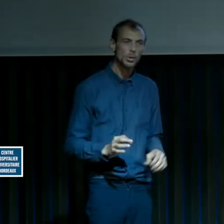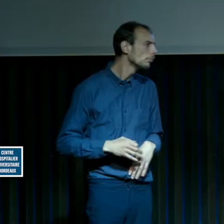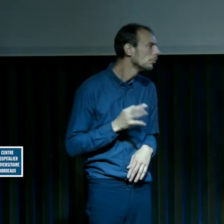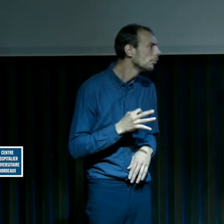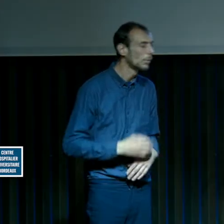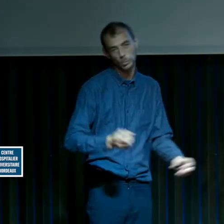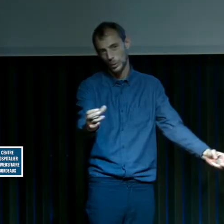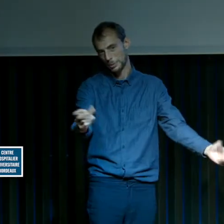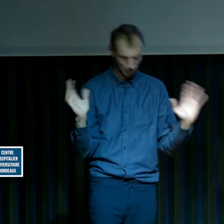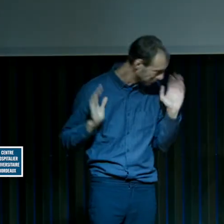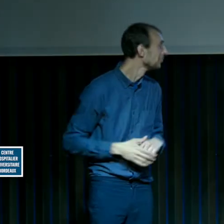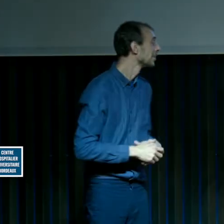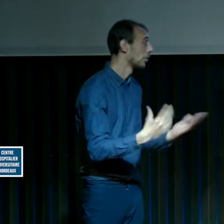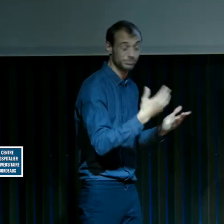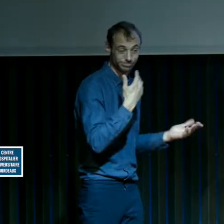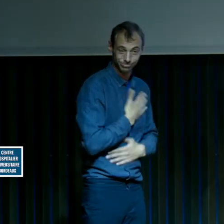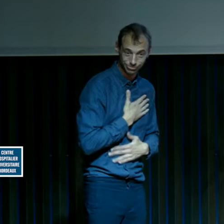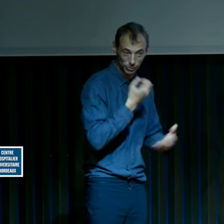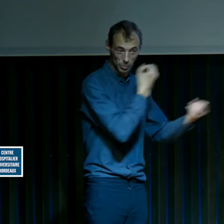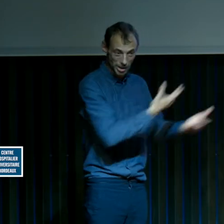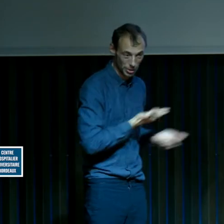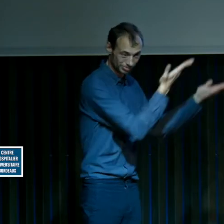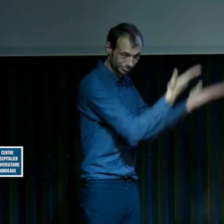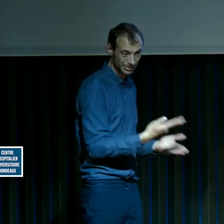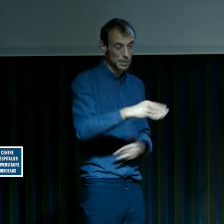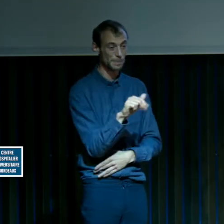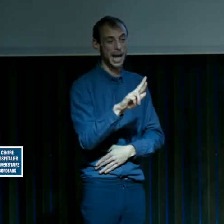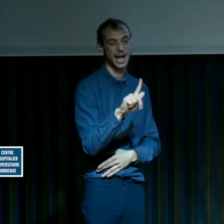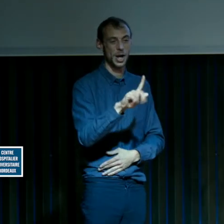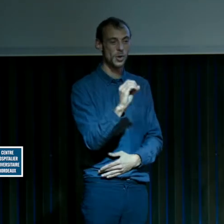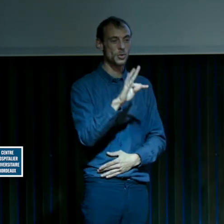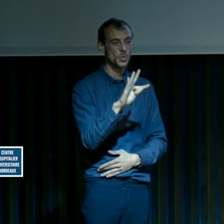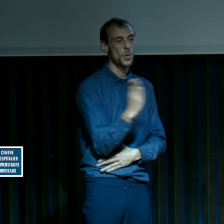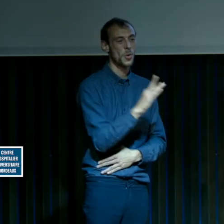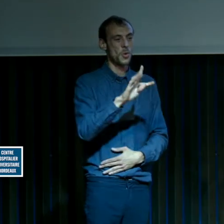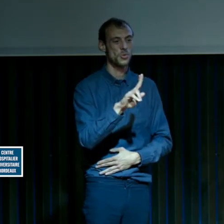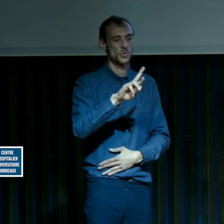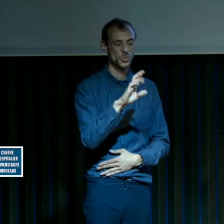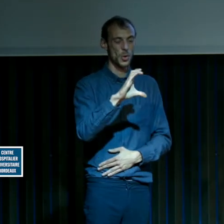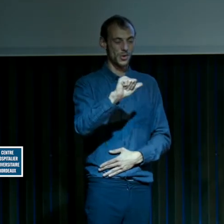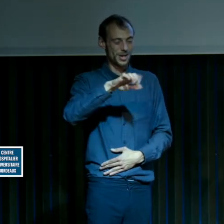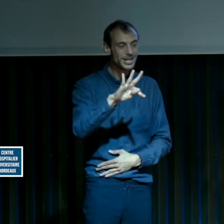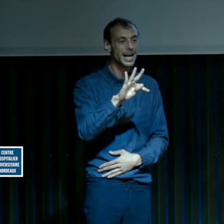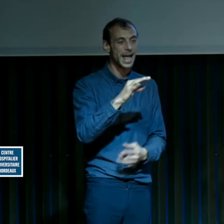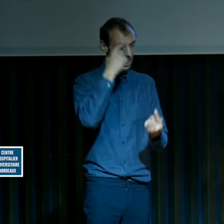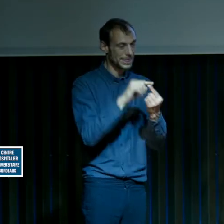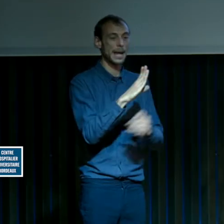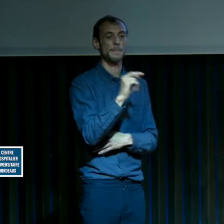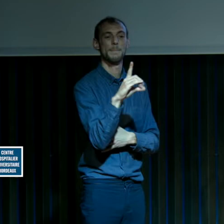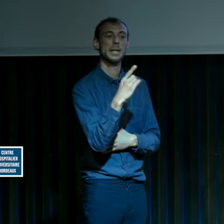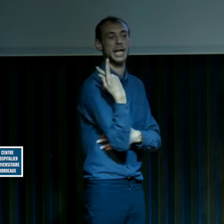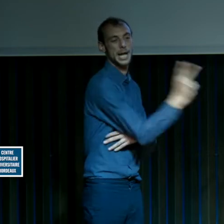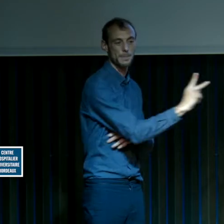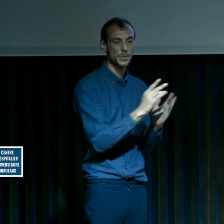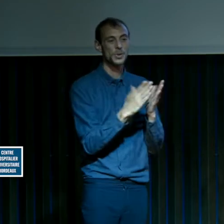Nous avons le plaisir d'accueillir Margot Turca pour Mon petit AVC, publié chez Larousse, qui est donc autrice de